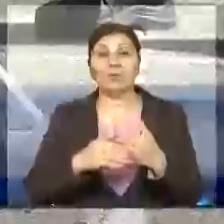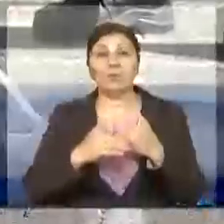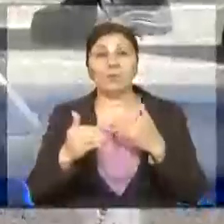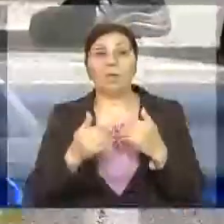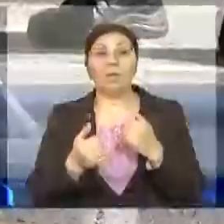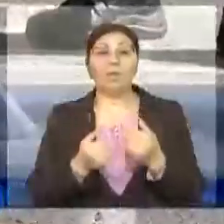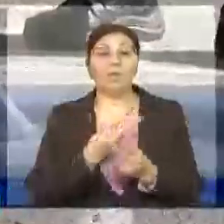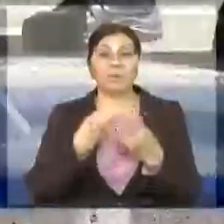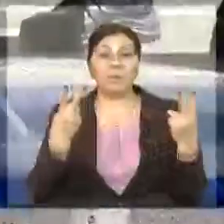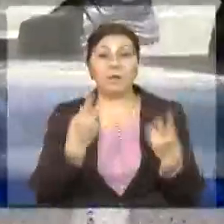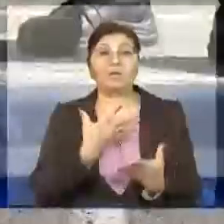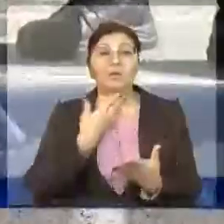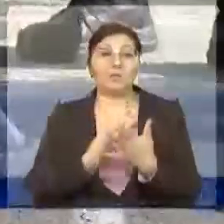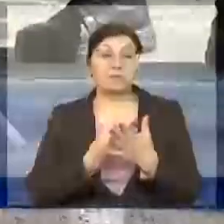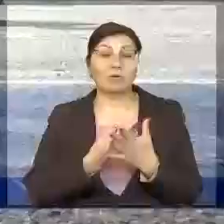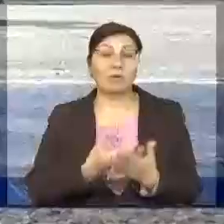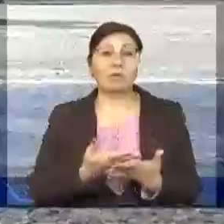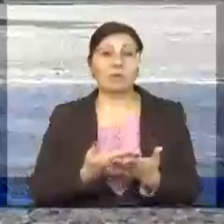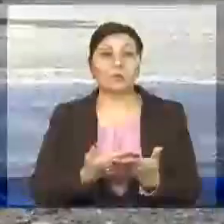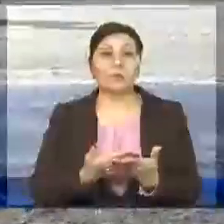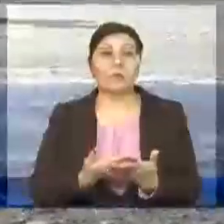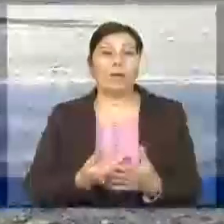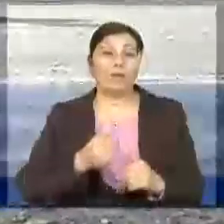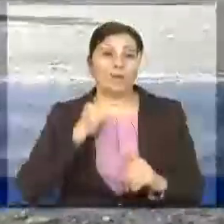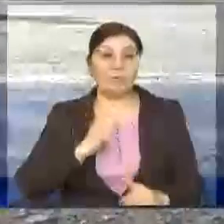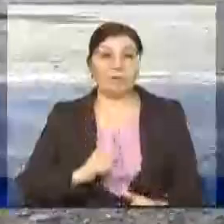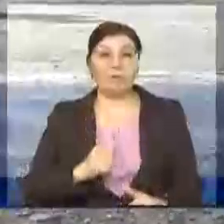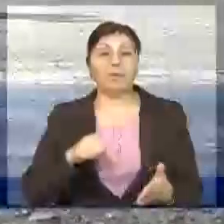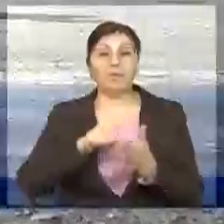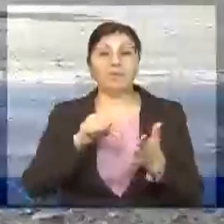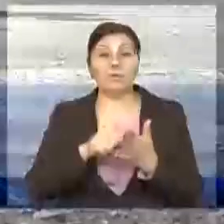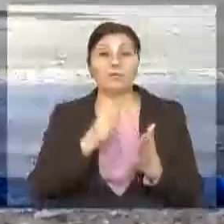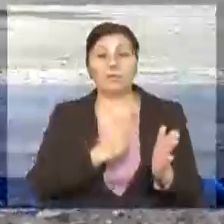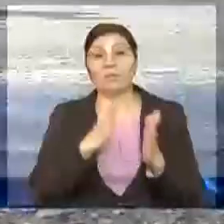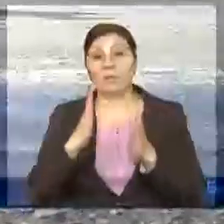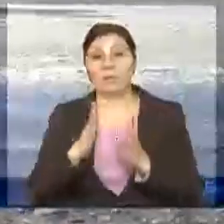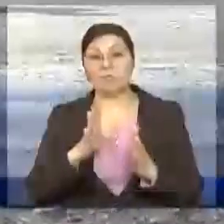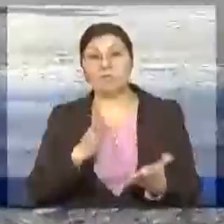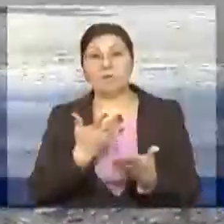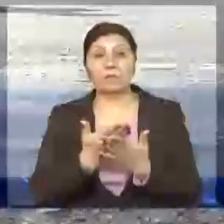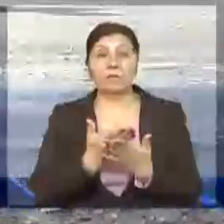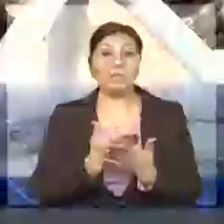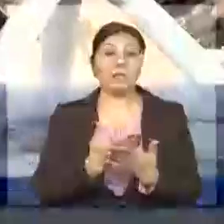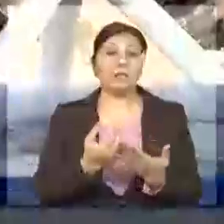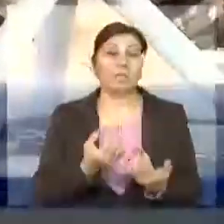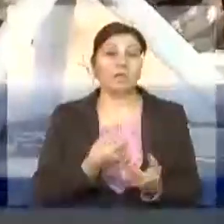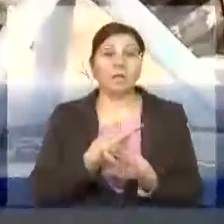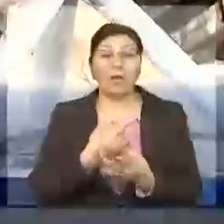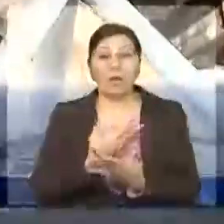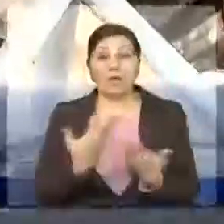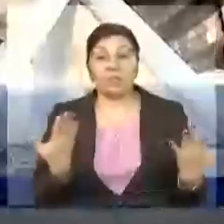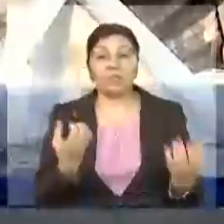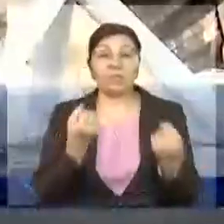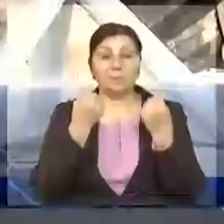соревнующиеся продемонстрировали свою ловкость, скорость и выносливость, участвуя в этапах, включающих бег, стрельбу, преодоление полосы